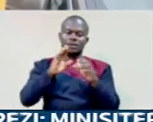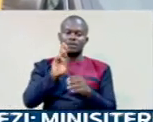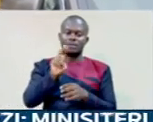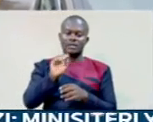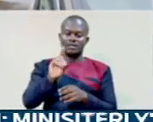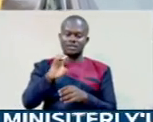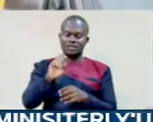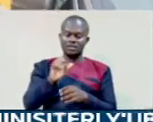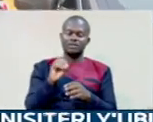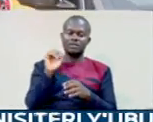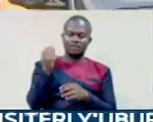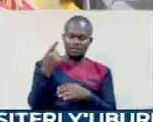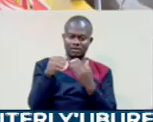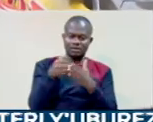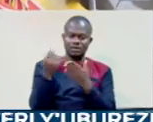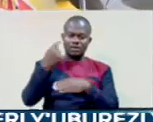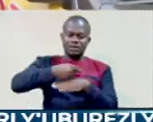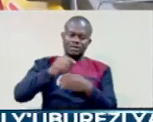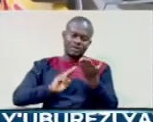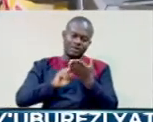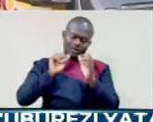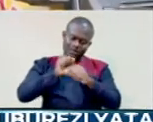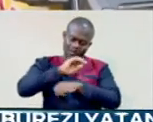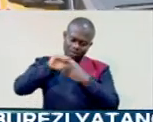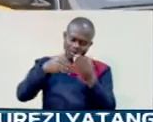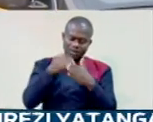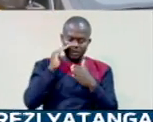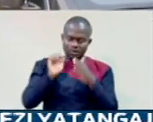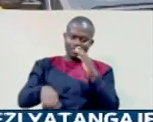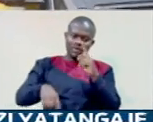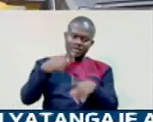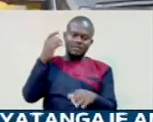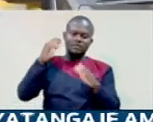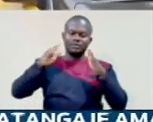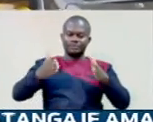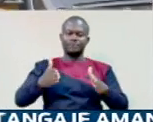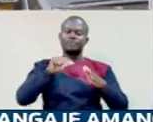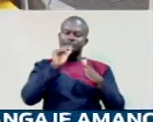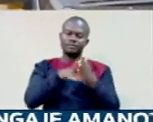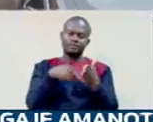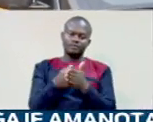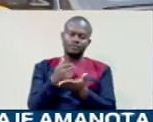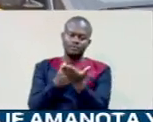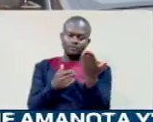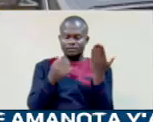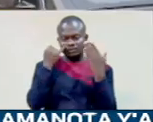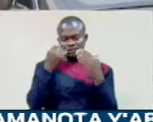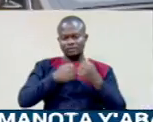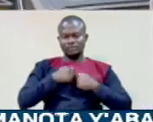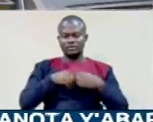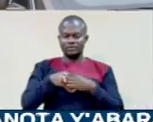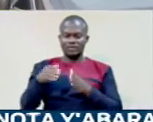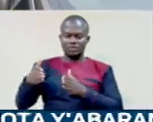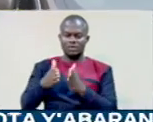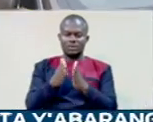abakinnyi b'abanyarwanda bazi imbere ngo uyu munsi bakoreje ibishoboka byose barebe ko bakuyokana aka gace ariko biza kwanga ngo nubwo abanyarwanda mu muhanda